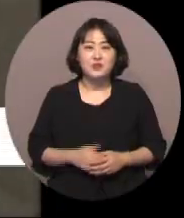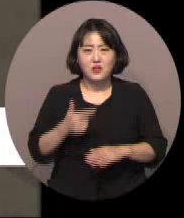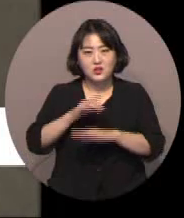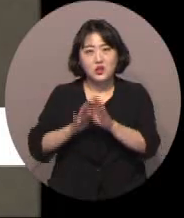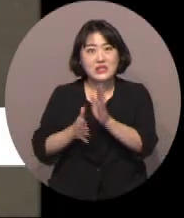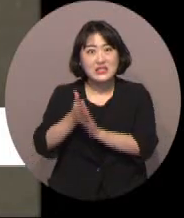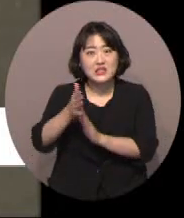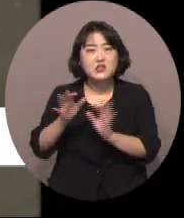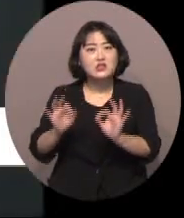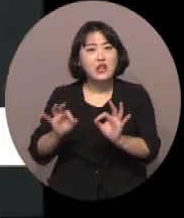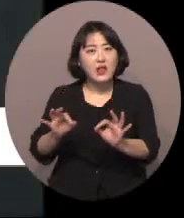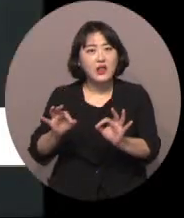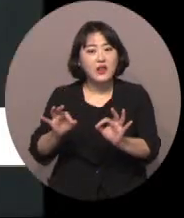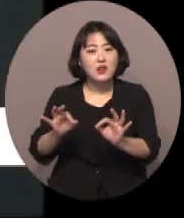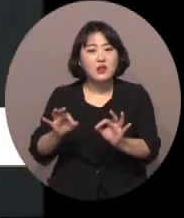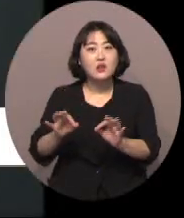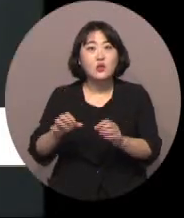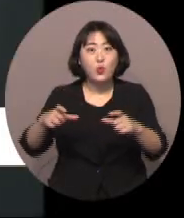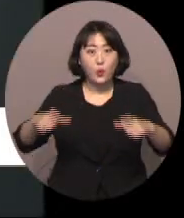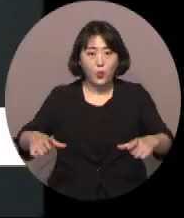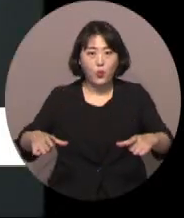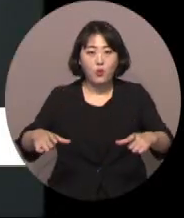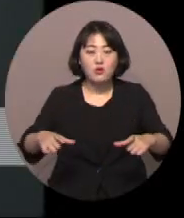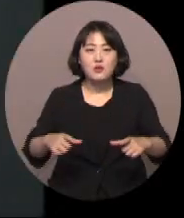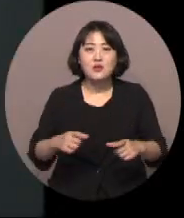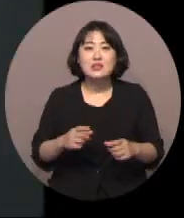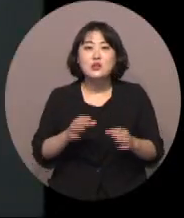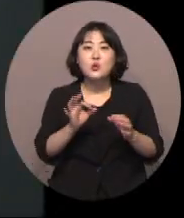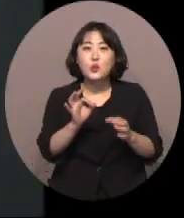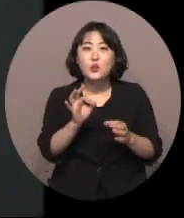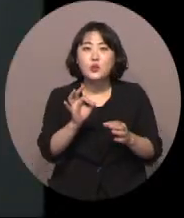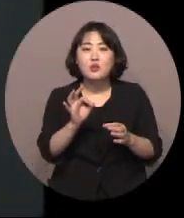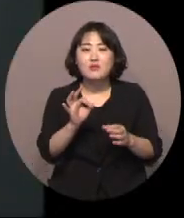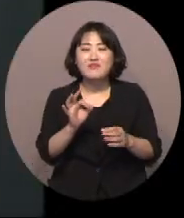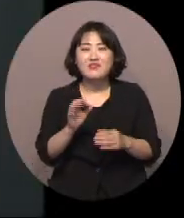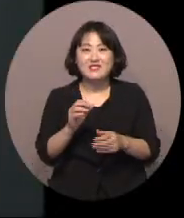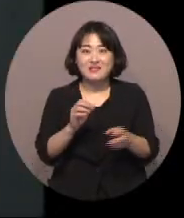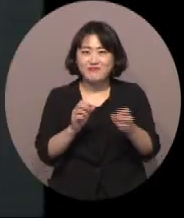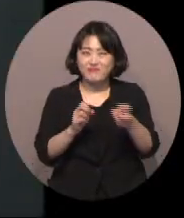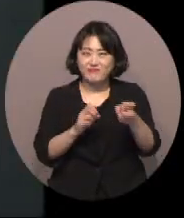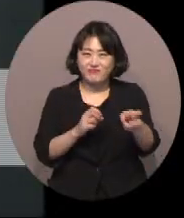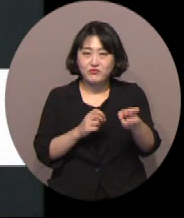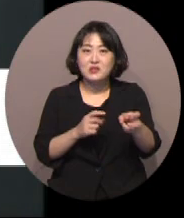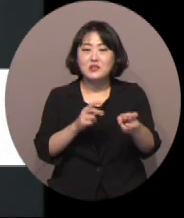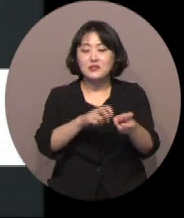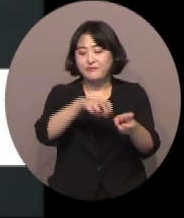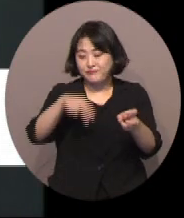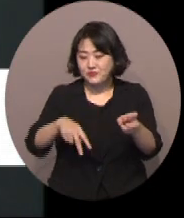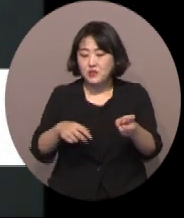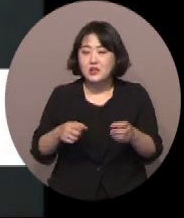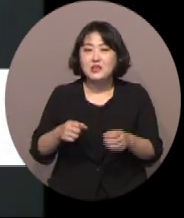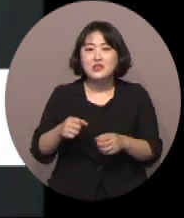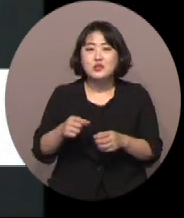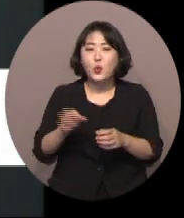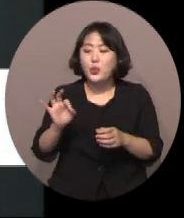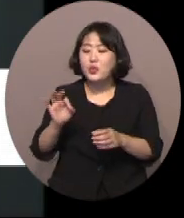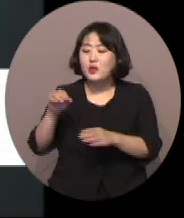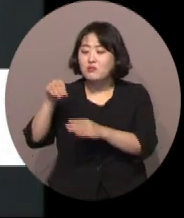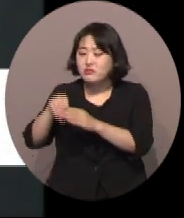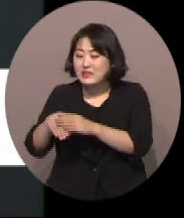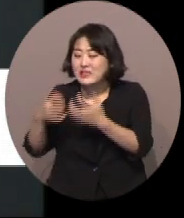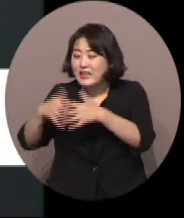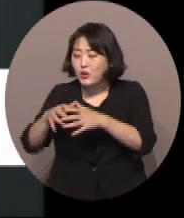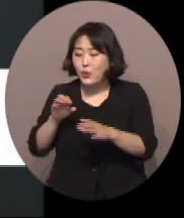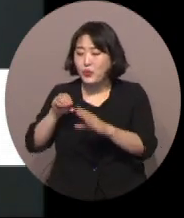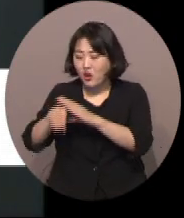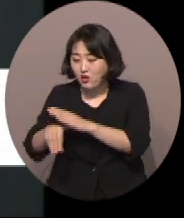대전시 은행동 한 의류상가 입구에 현금 수송차가 도착합니다. 차에서 내린 운반 직원 두 명이 현금 지급기에 돈을 넣으러 간